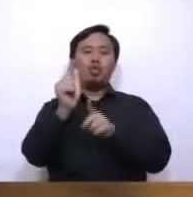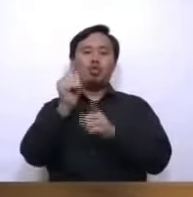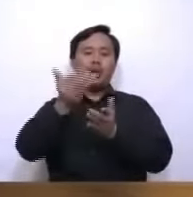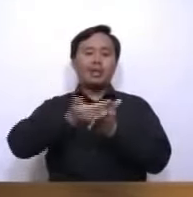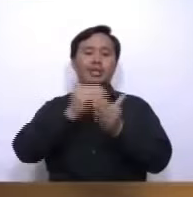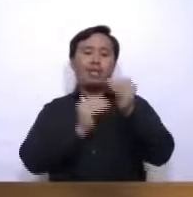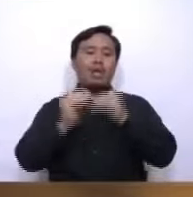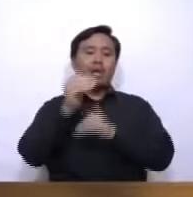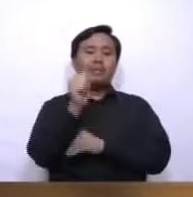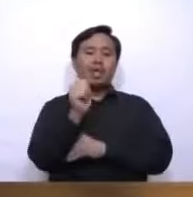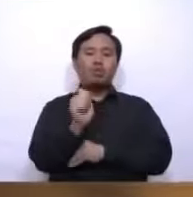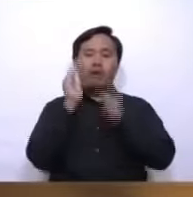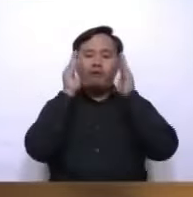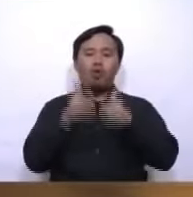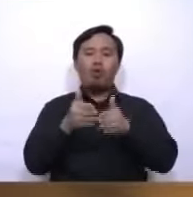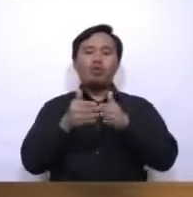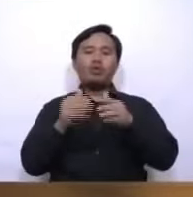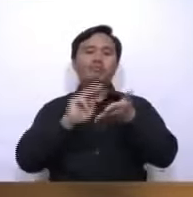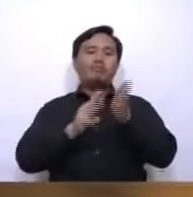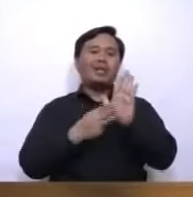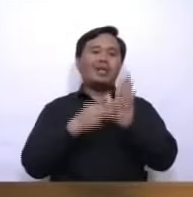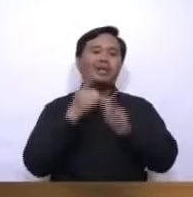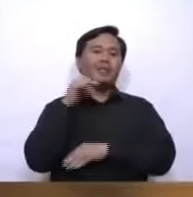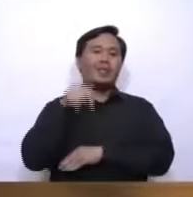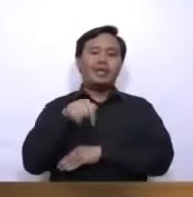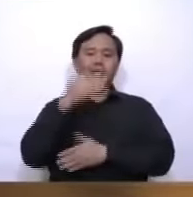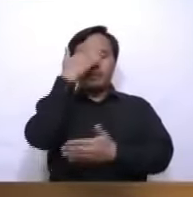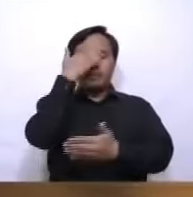insentifnya agar bisa lebih fokus menangani ini. Terima kasih.